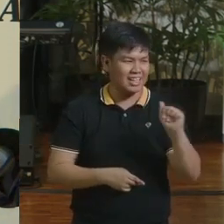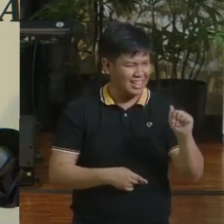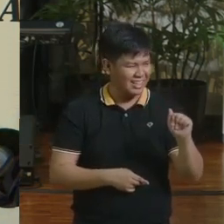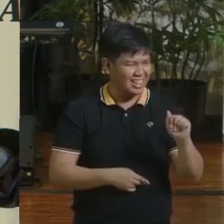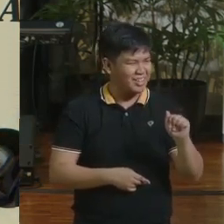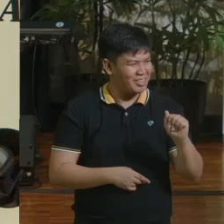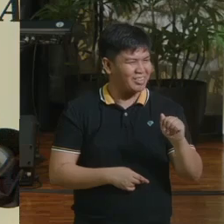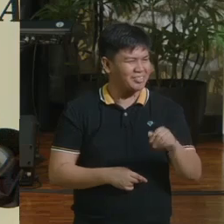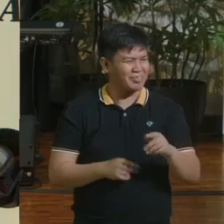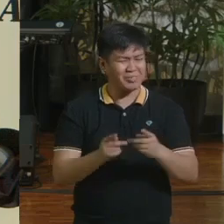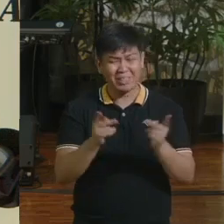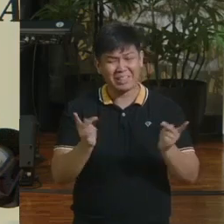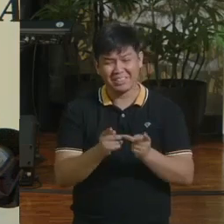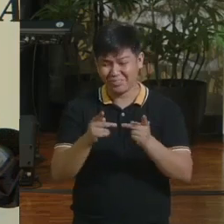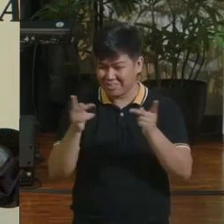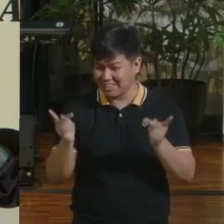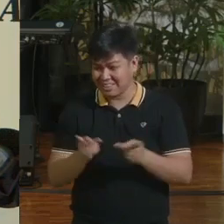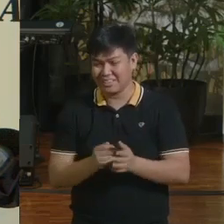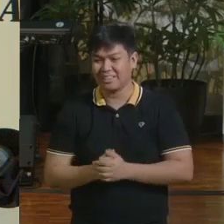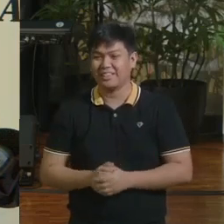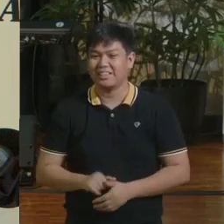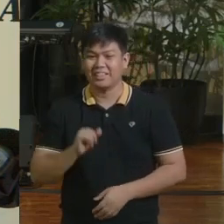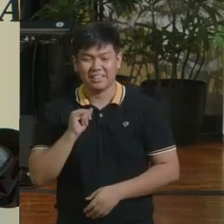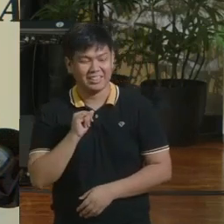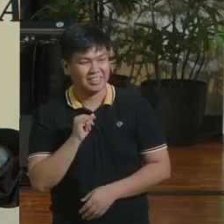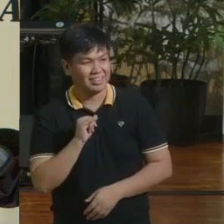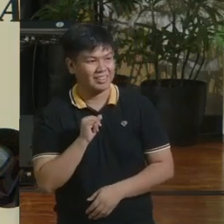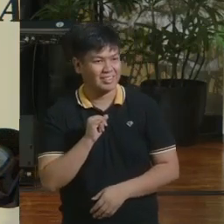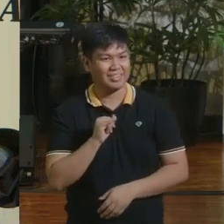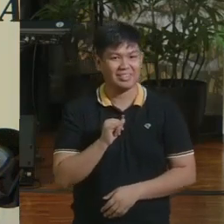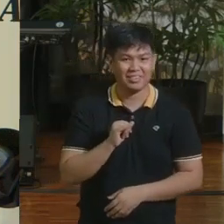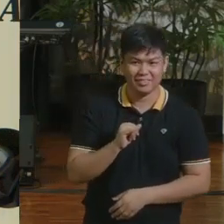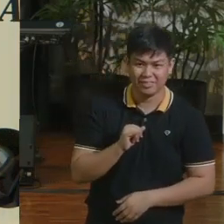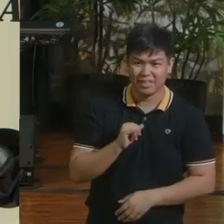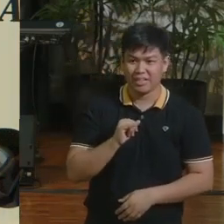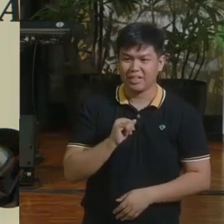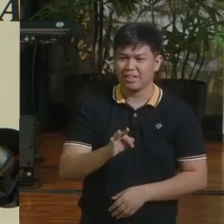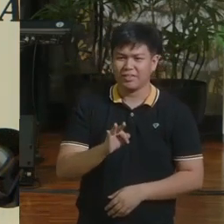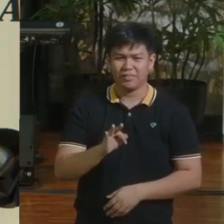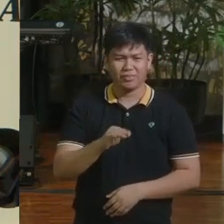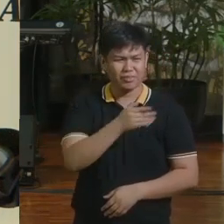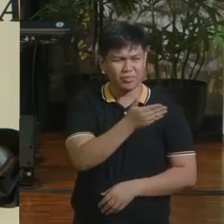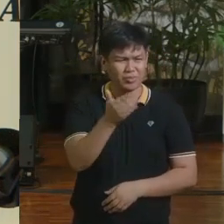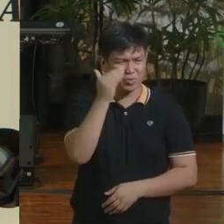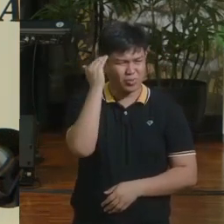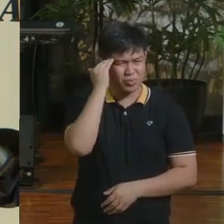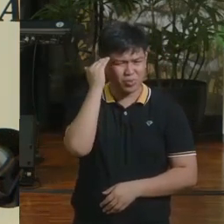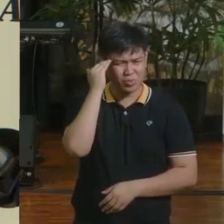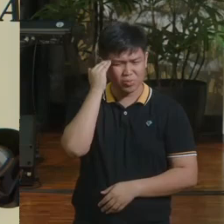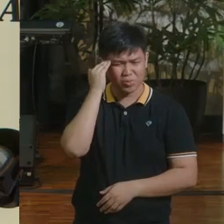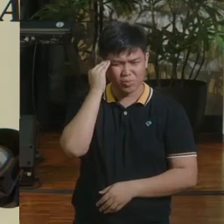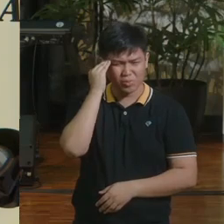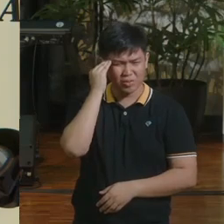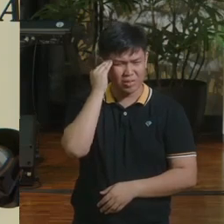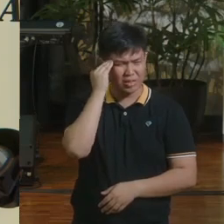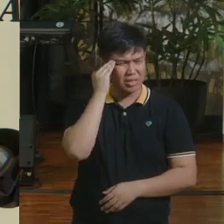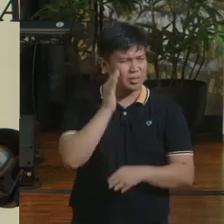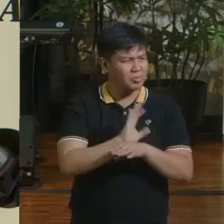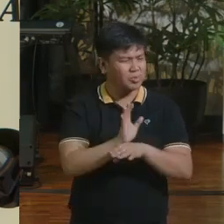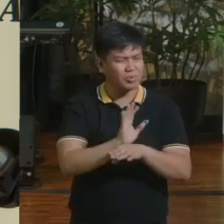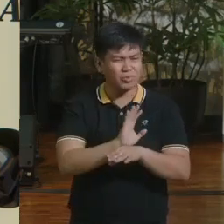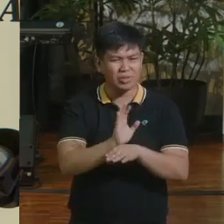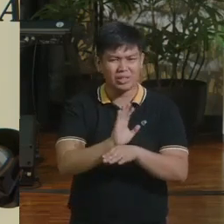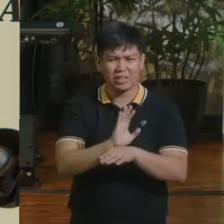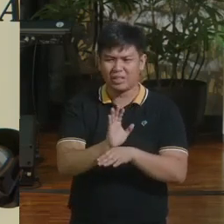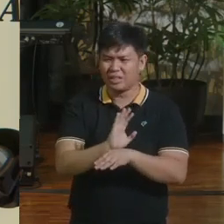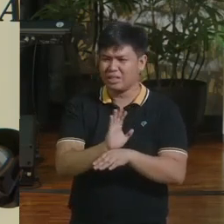Yung Petra po, kung nanood po kayo ng Raiders of the Lost Ark, yung second